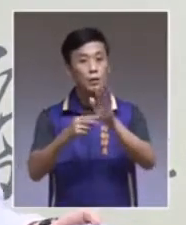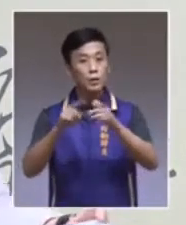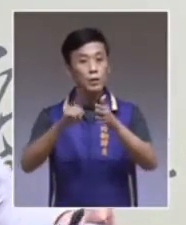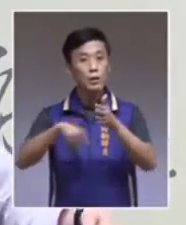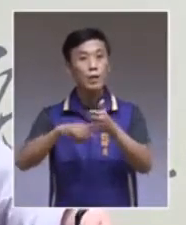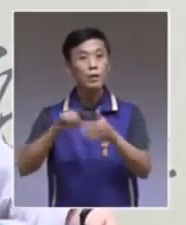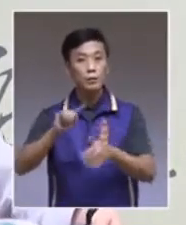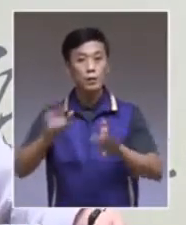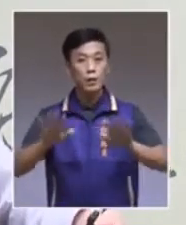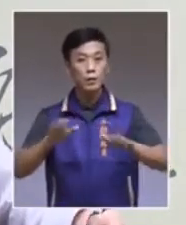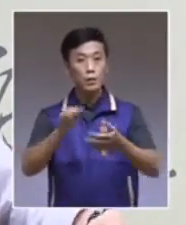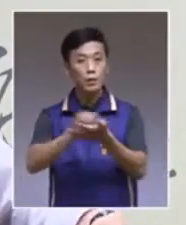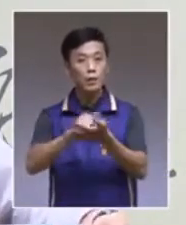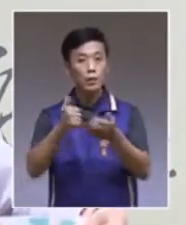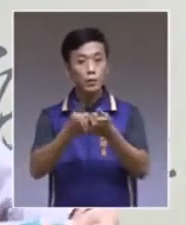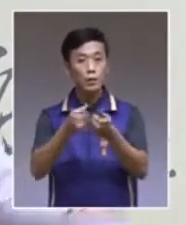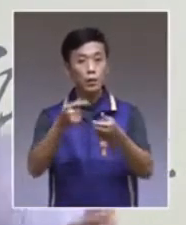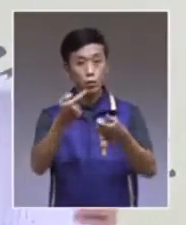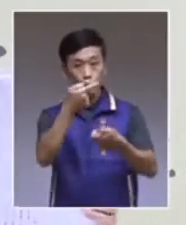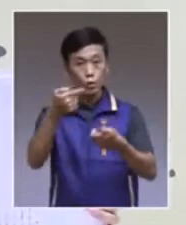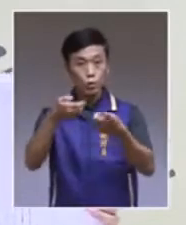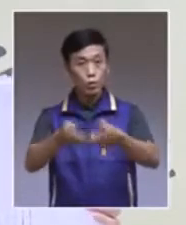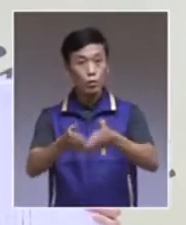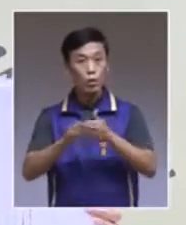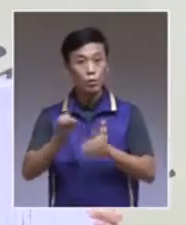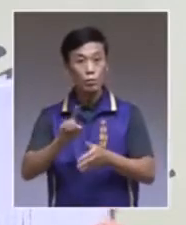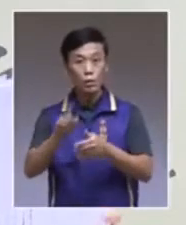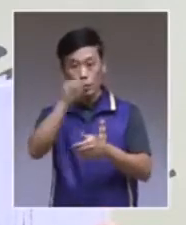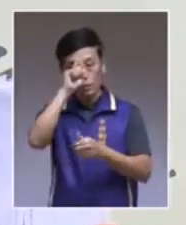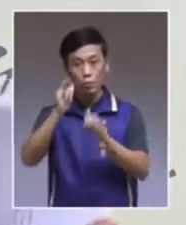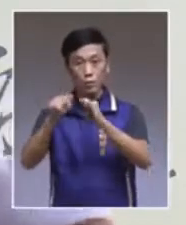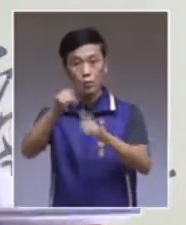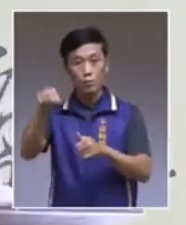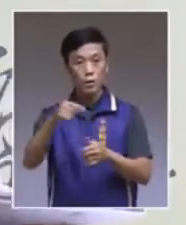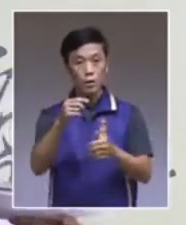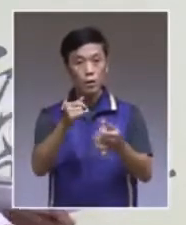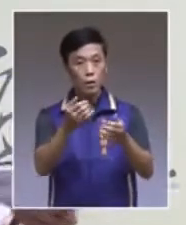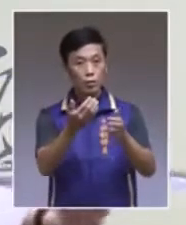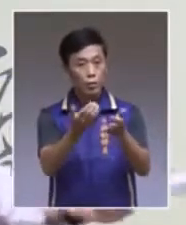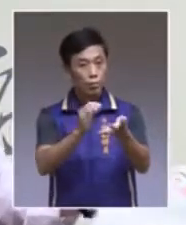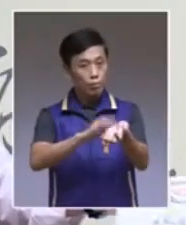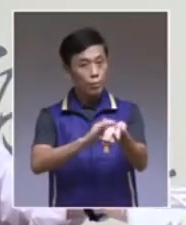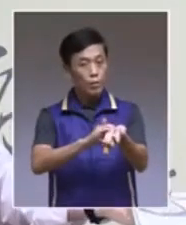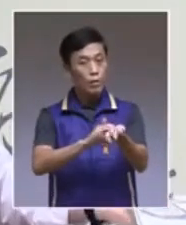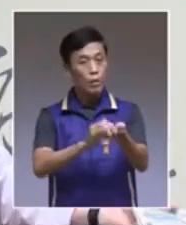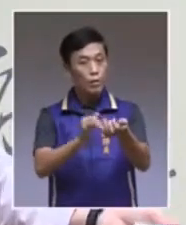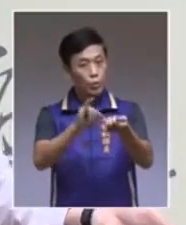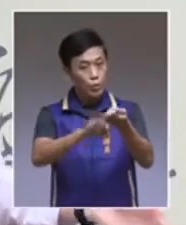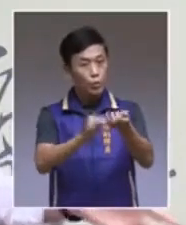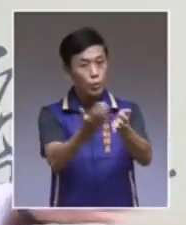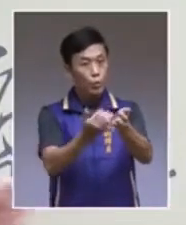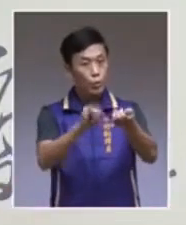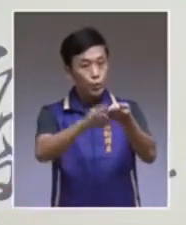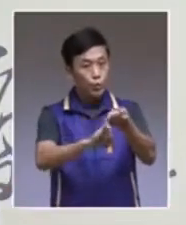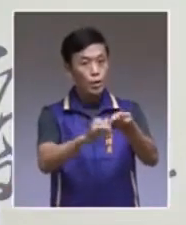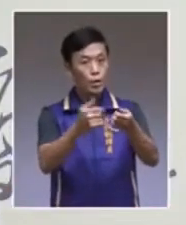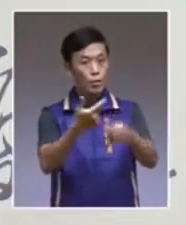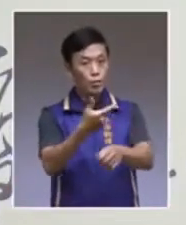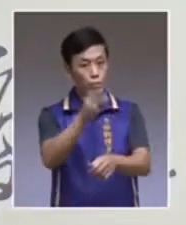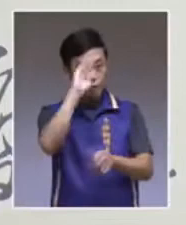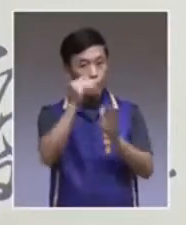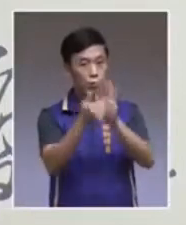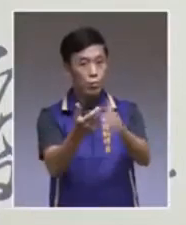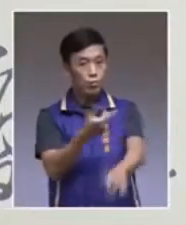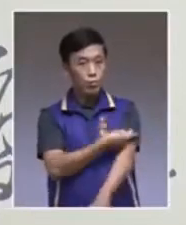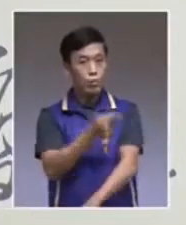者会大概是最重要的是告诉大家赶快预约赶快这个接种疫苗。好，大概